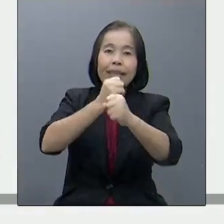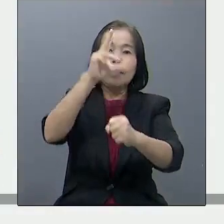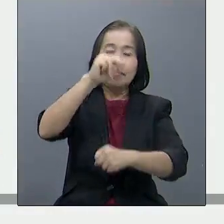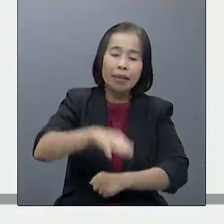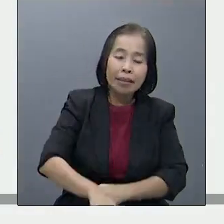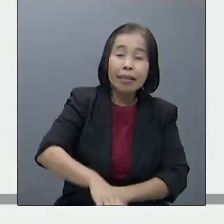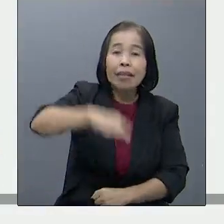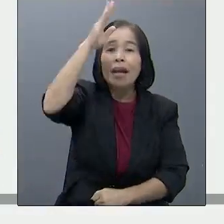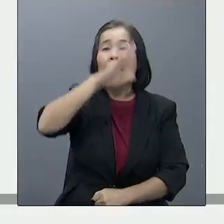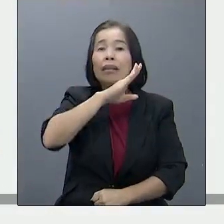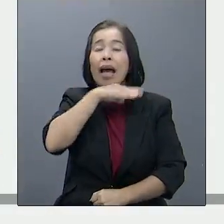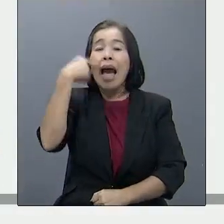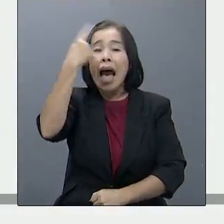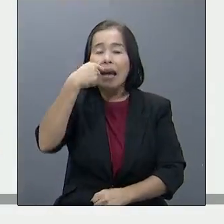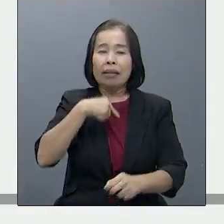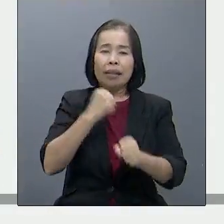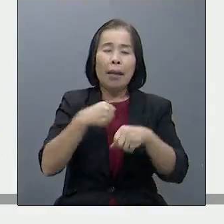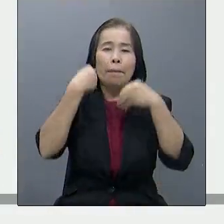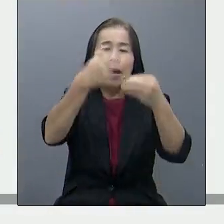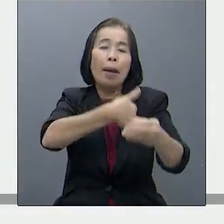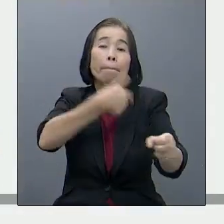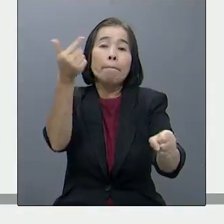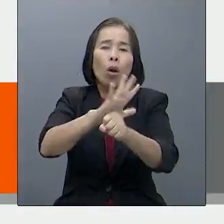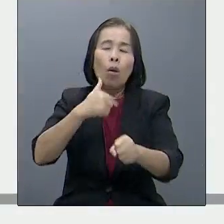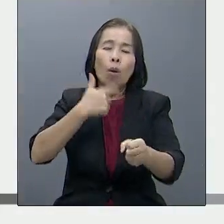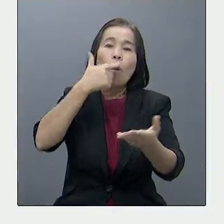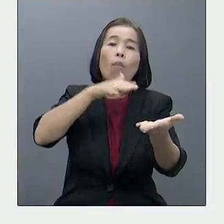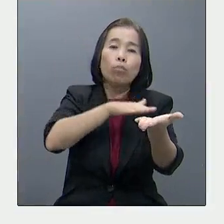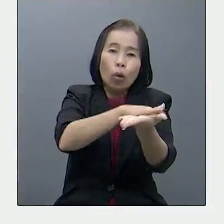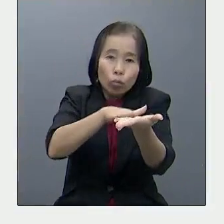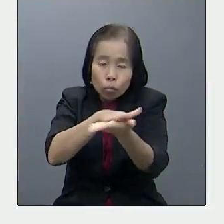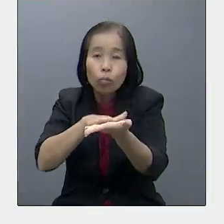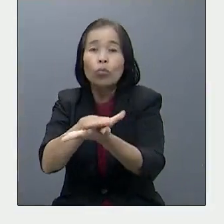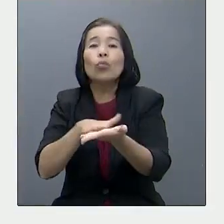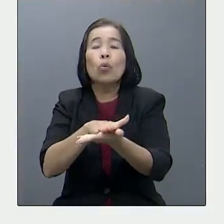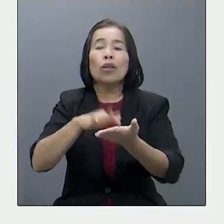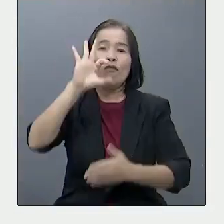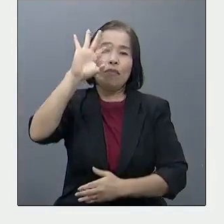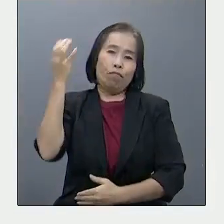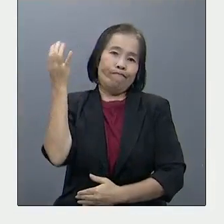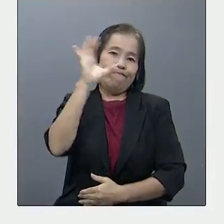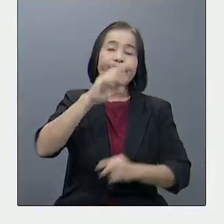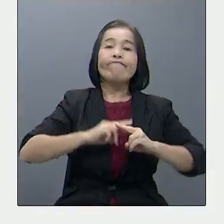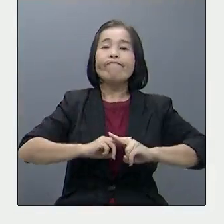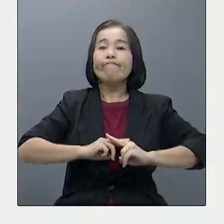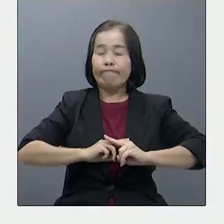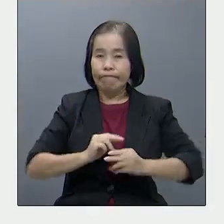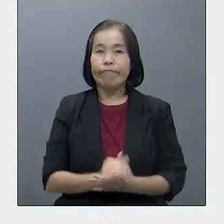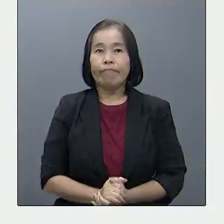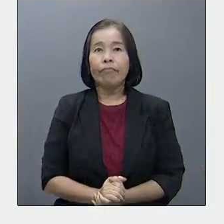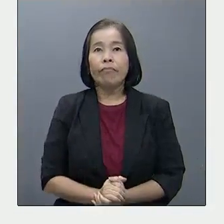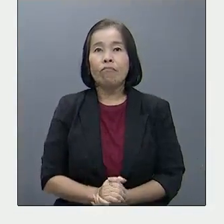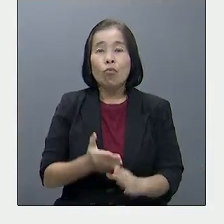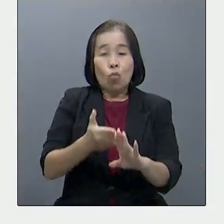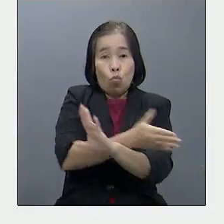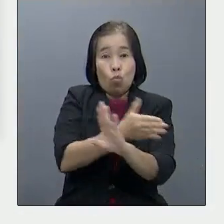ผมทำให้ใครไม่พอใจนี่เป็นโสต์ของคุณหมอนะครั ที่โสต์ใน Facebook ส่นตัวครับคุณผชมครั ก่อนหน้าน